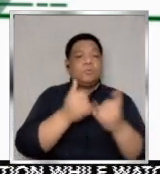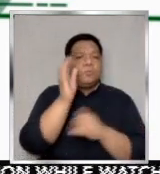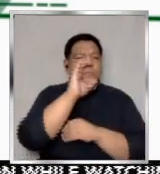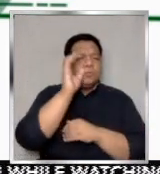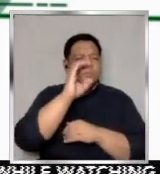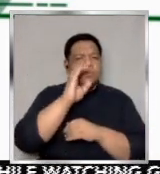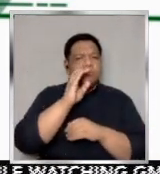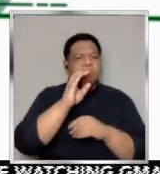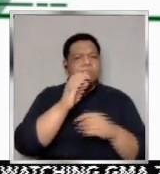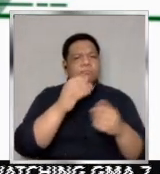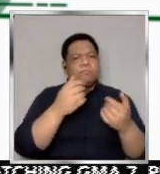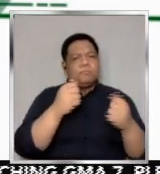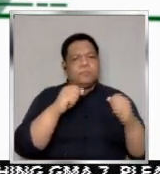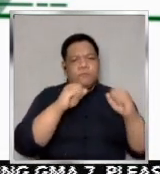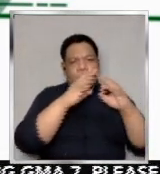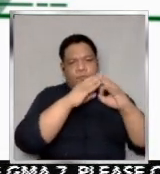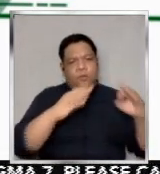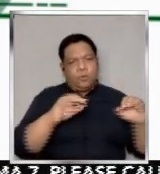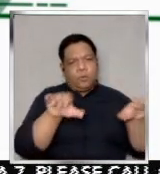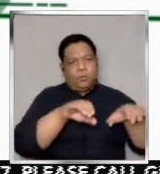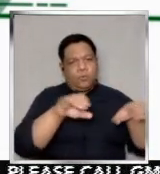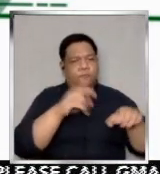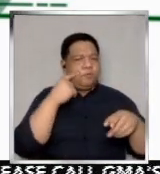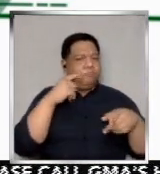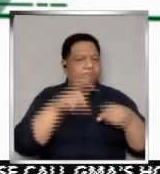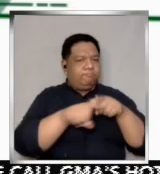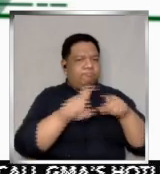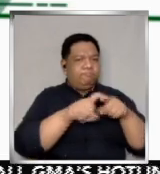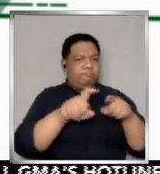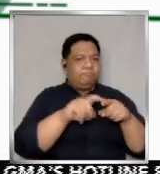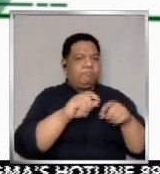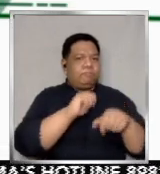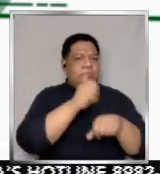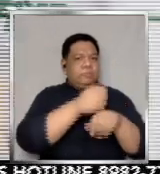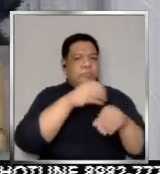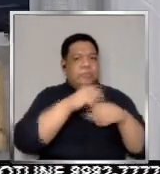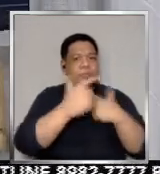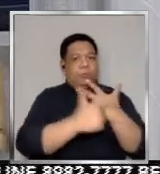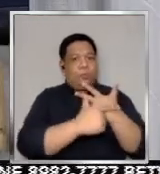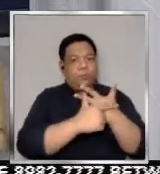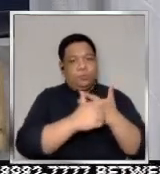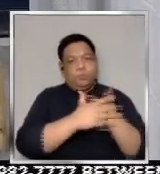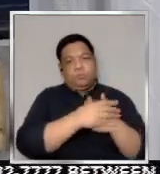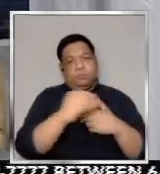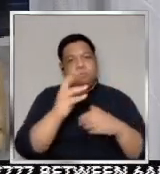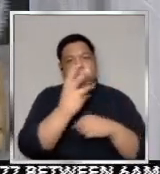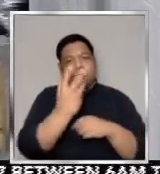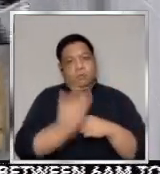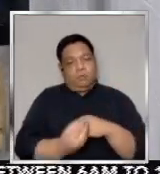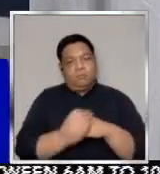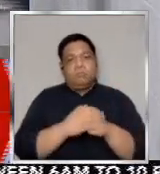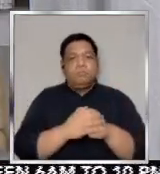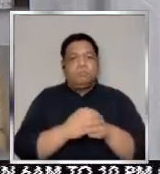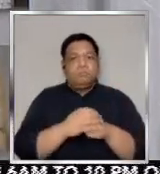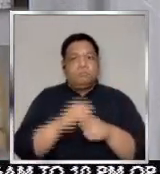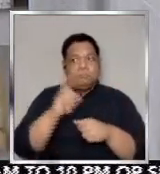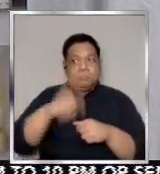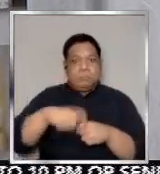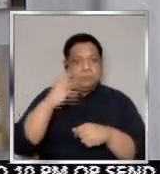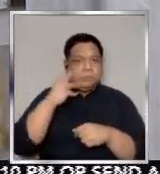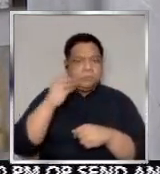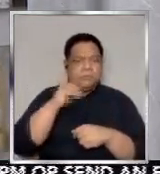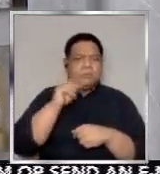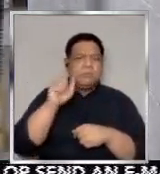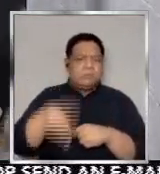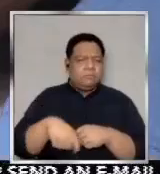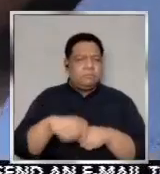workers para sa electronics at manufacturing plant nila sa Laguna at Batangas Tech Park. Hindi kailangan may experience dito at basta handang matuto,